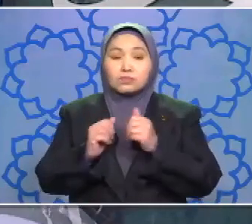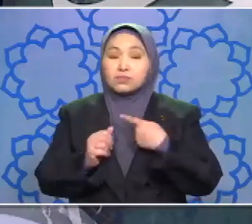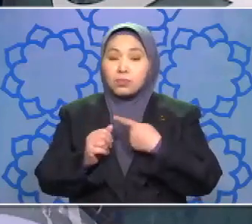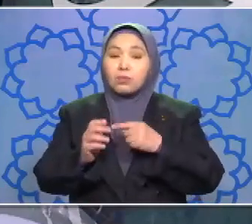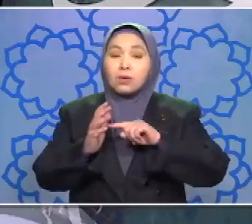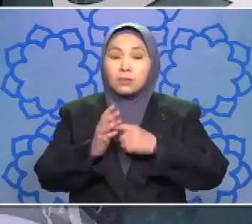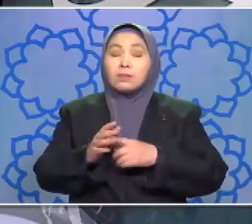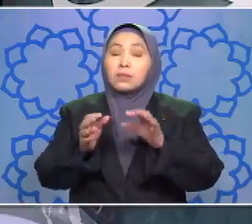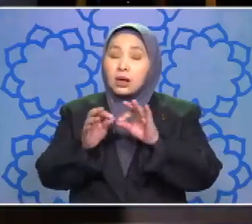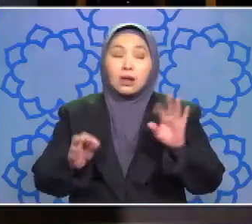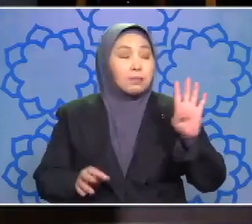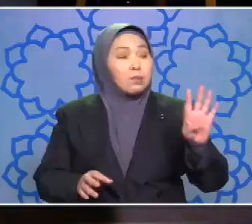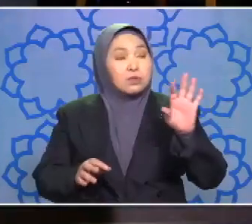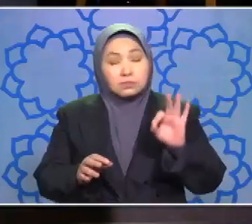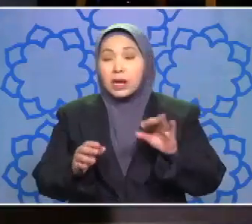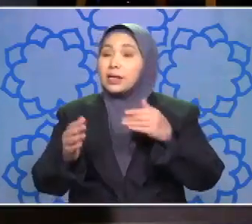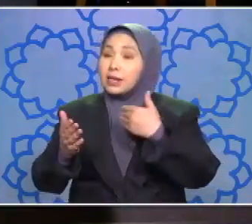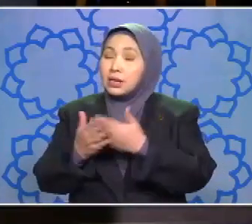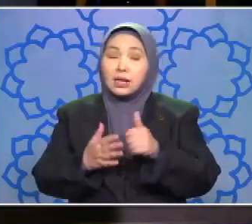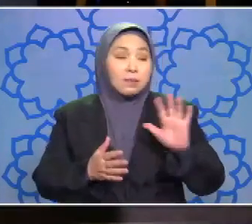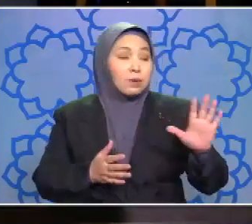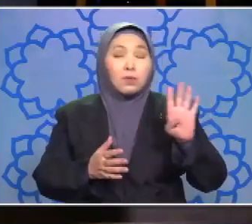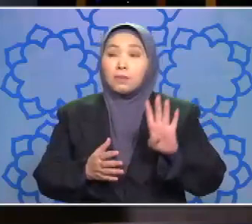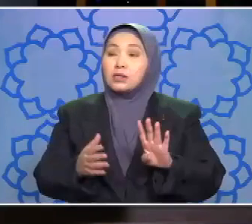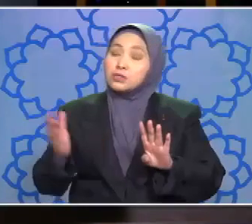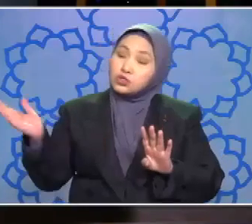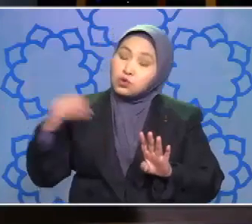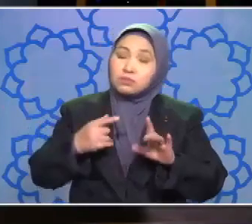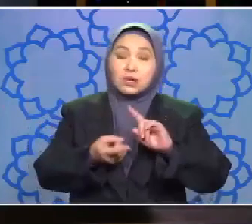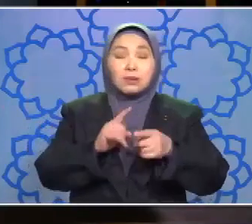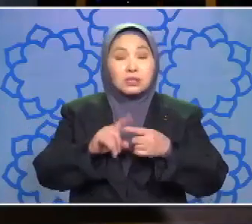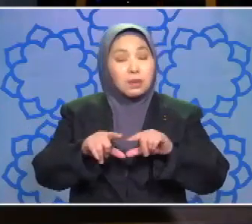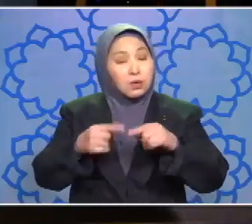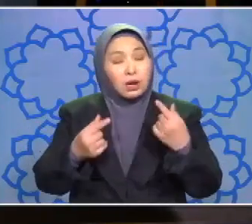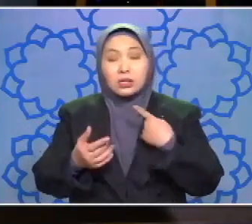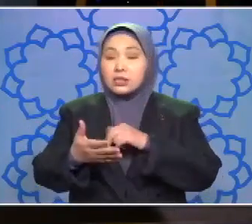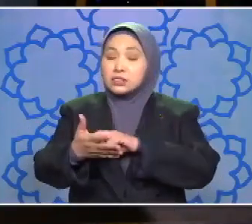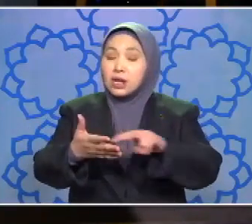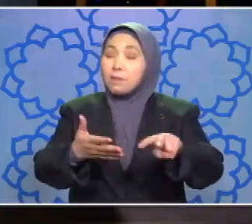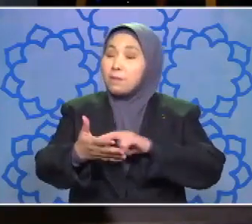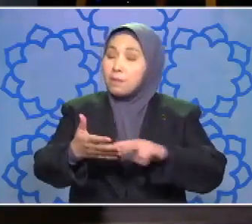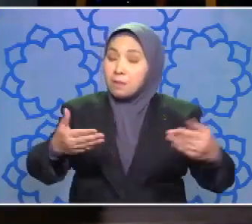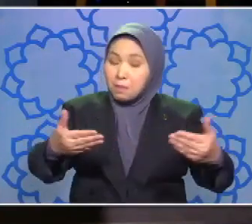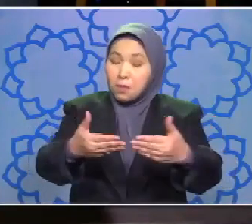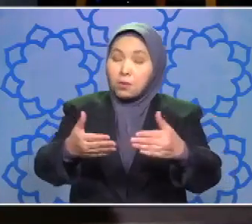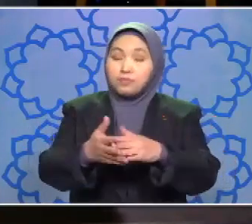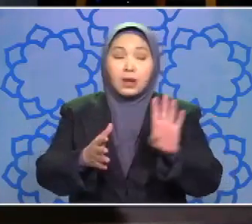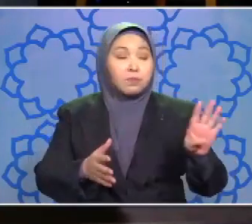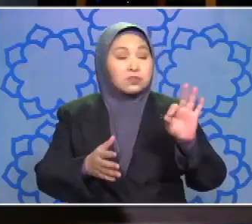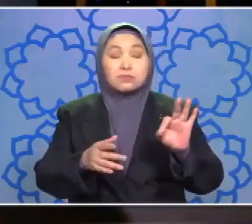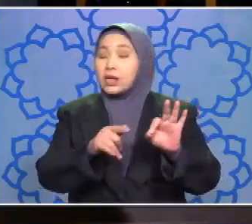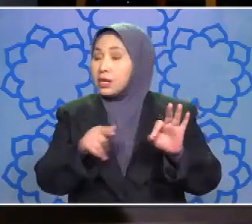ayat 49 hingga 54 insya-Allah. Baik, insya-Allah. Jom sahabat-sahabat Al-Quran, kita sambung bacaan kita bermula ayat 49 sehingga